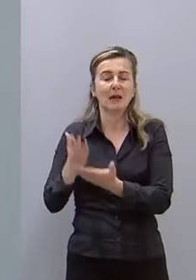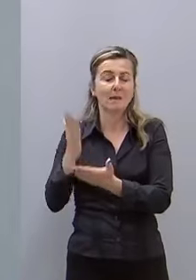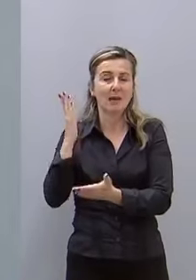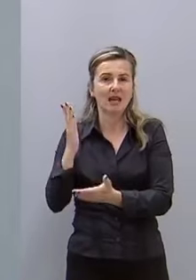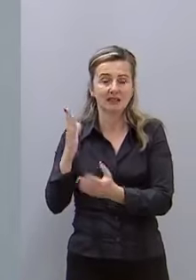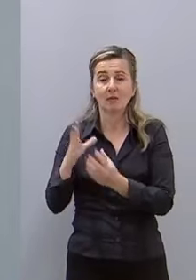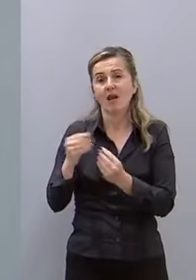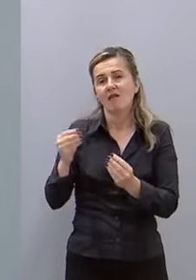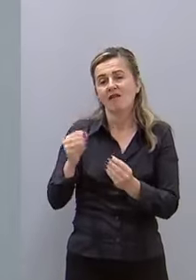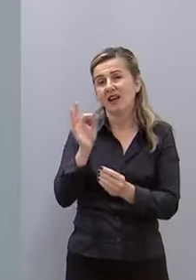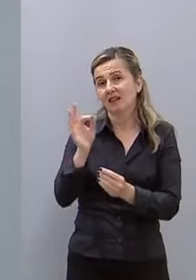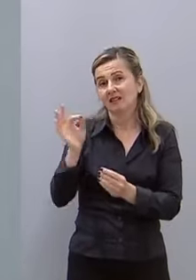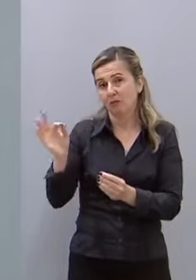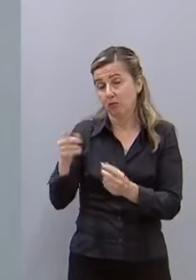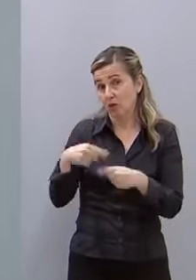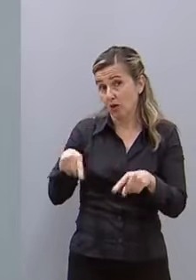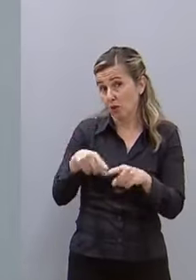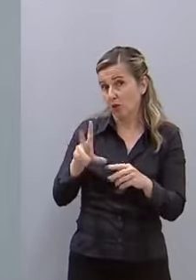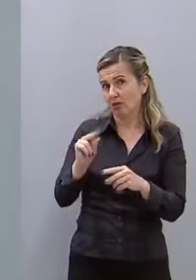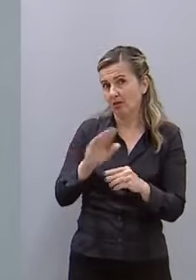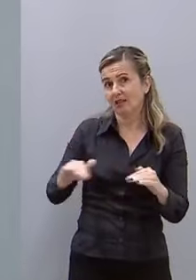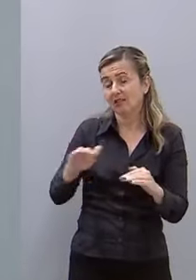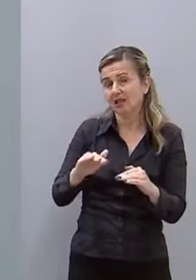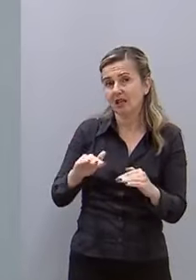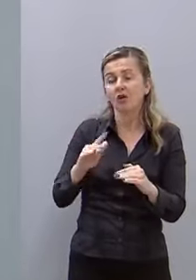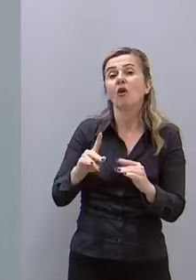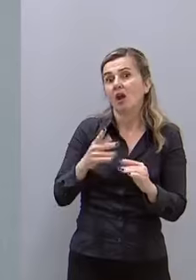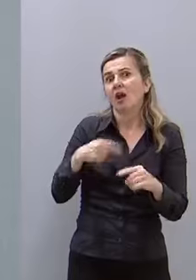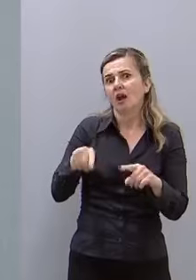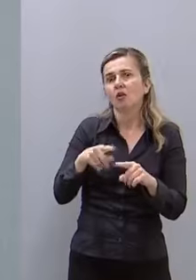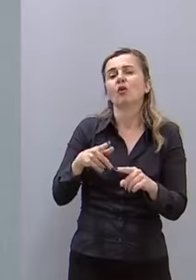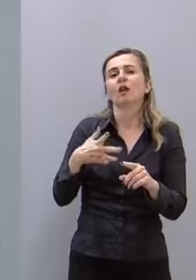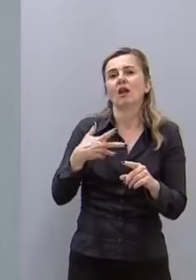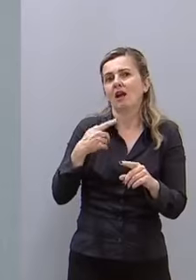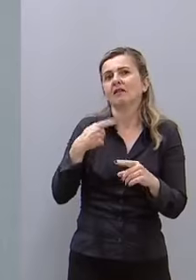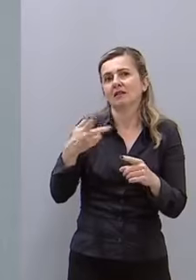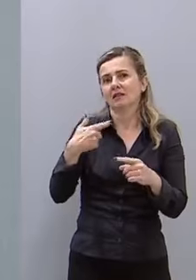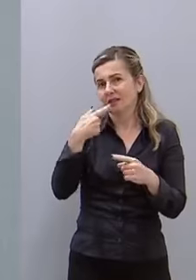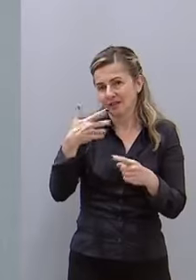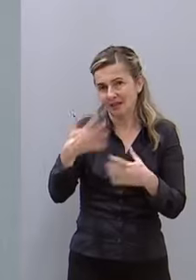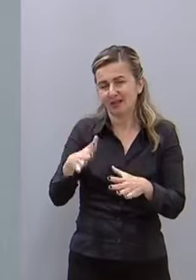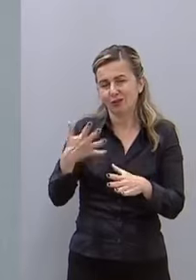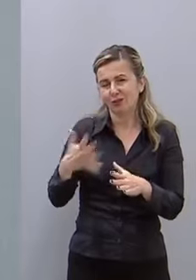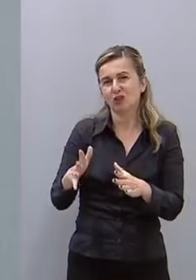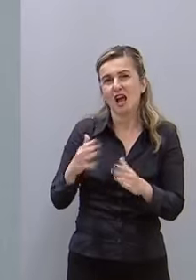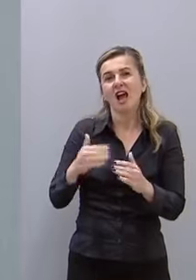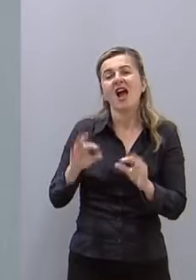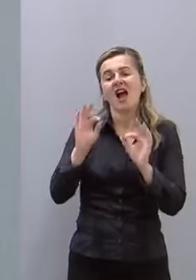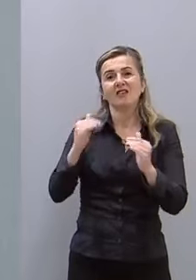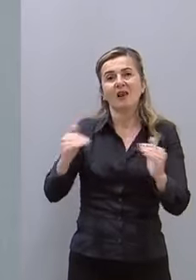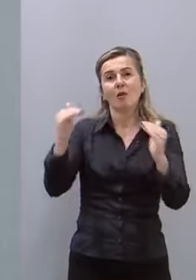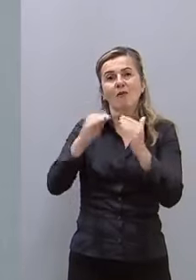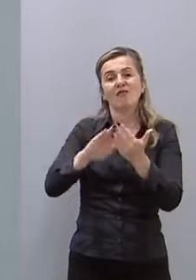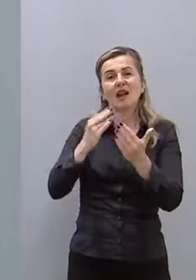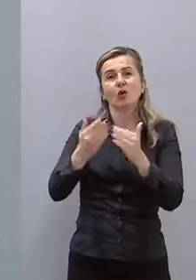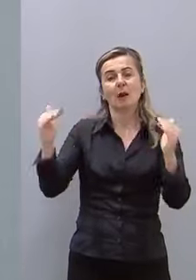per fare tamponi noi come trentino e siamo tra i massimi in termini di capacità di